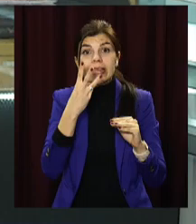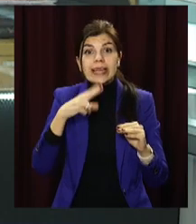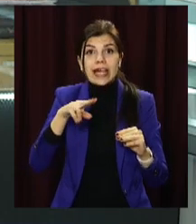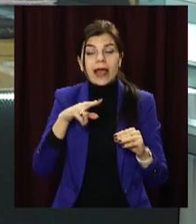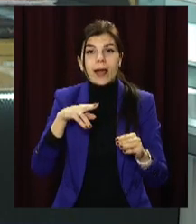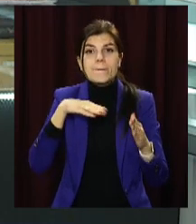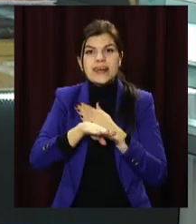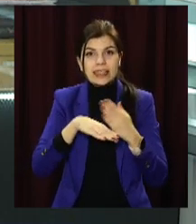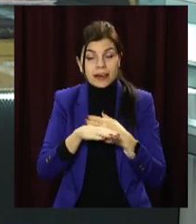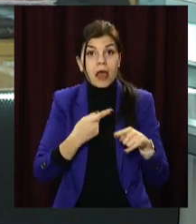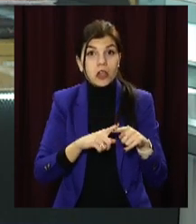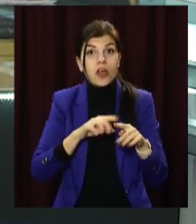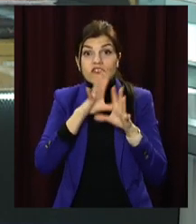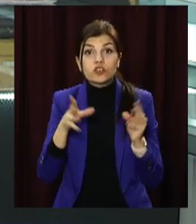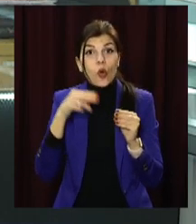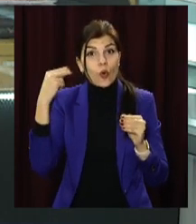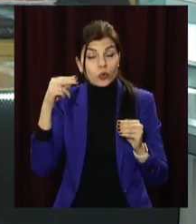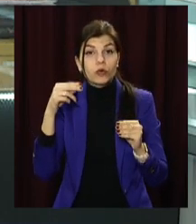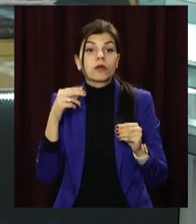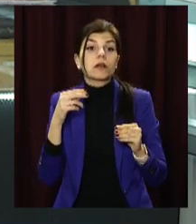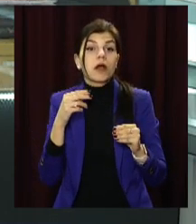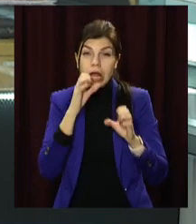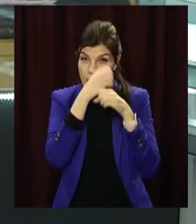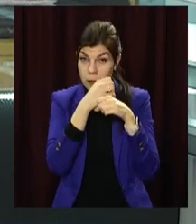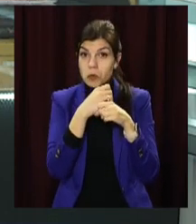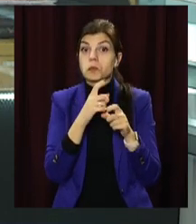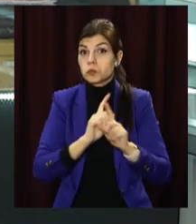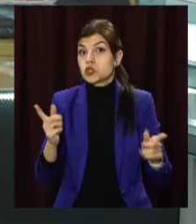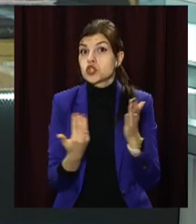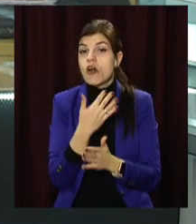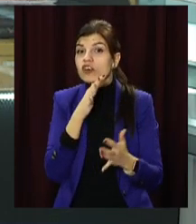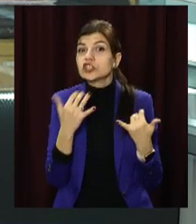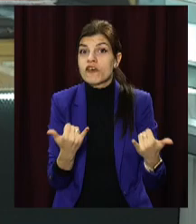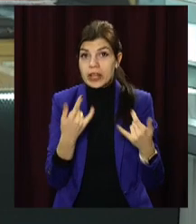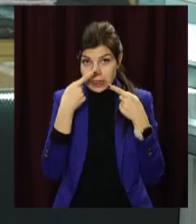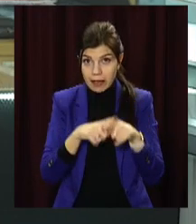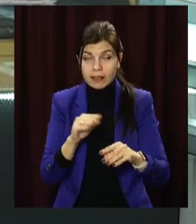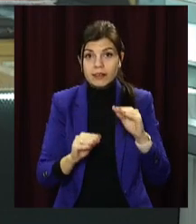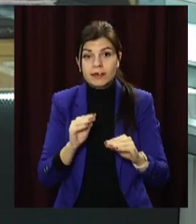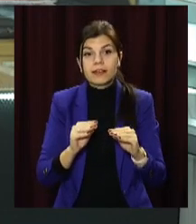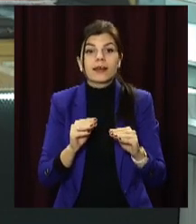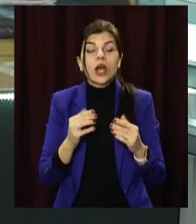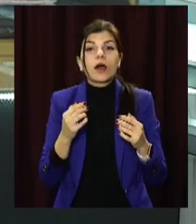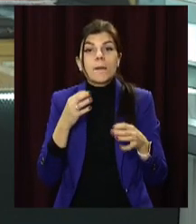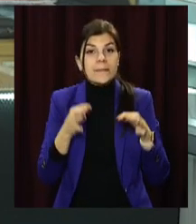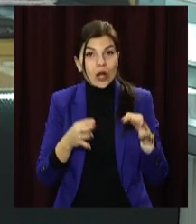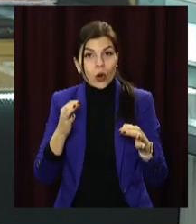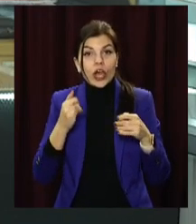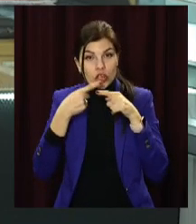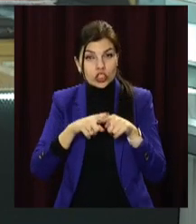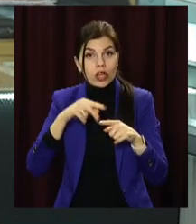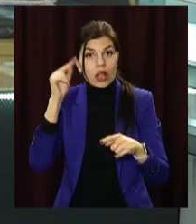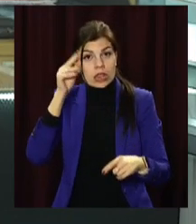3D-принтері. Тепер це все частина уроків у STEM-кабінетах та лабораторіях. Сучасне оснащення для кабінетів природничих та технічних наук